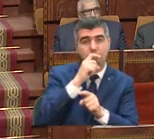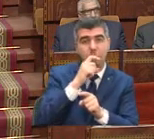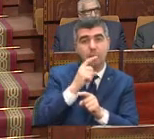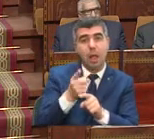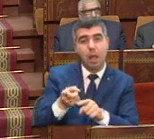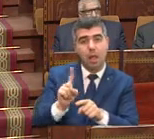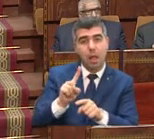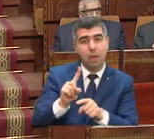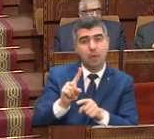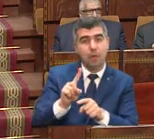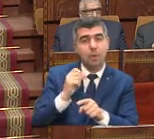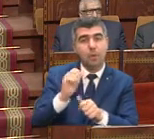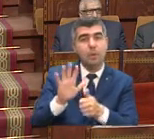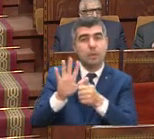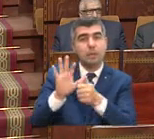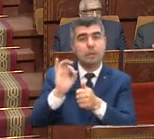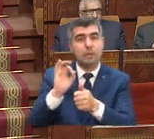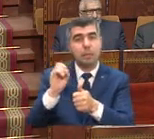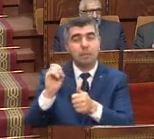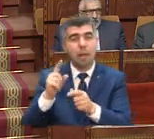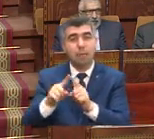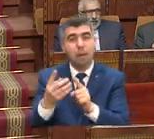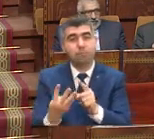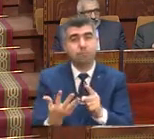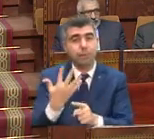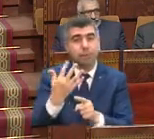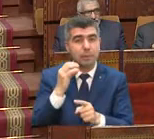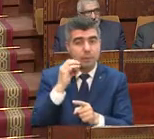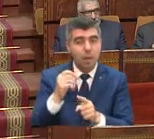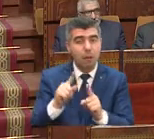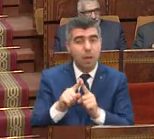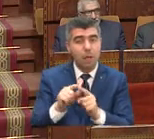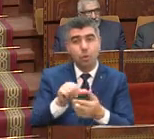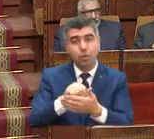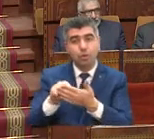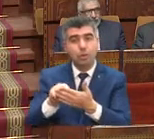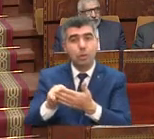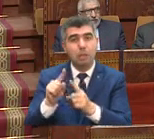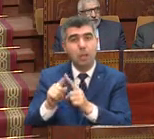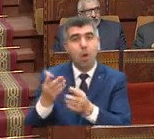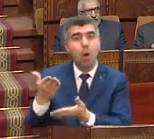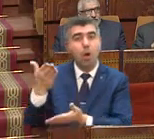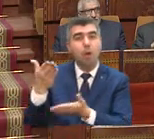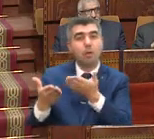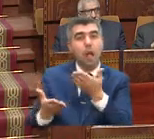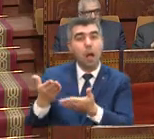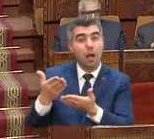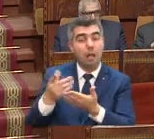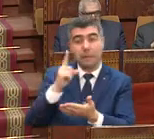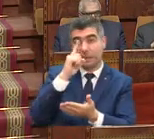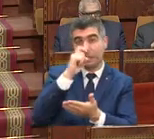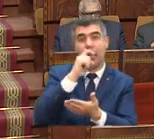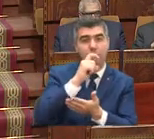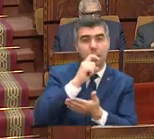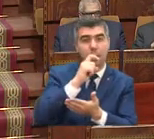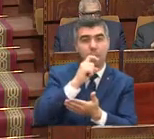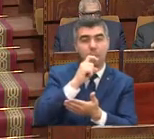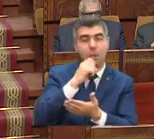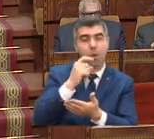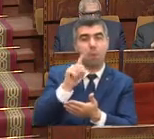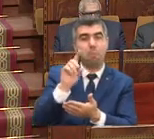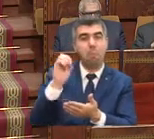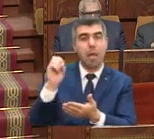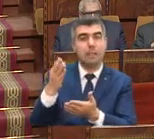هذه الساكنه اللي هي فئه معوزه ما عندهاش حتى باش تكون مع لقمه العيش تزيد المساله